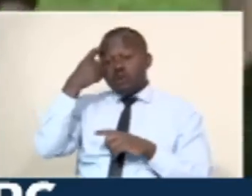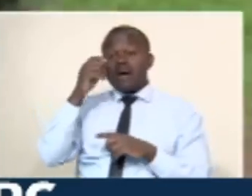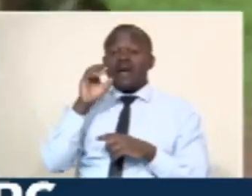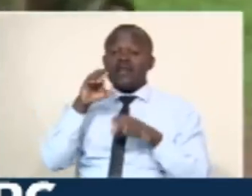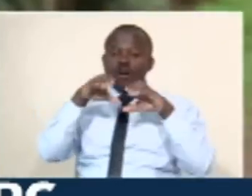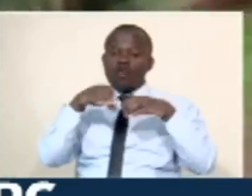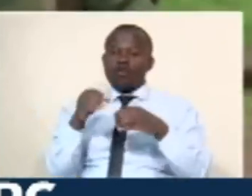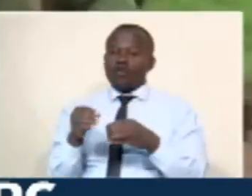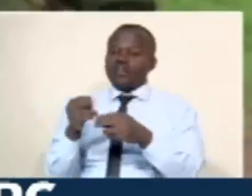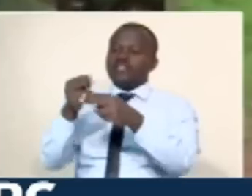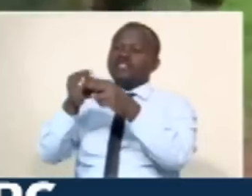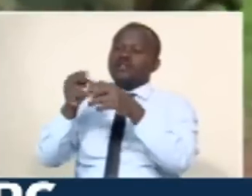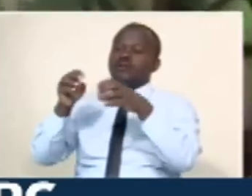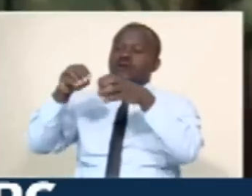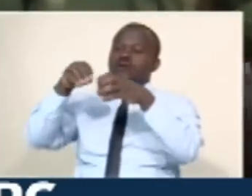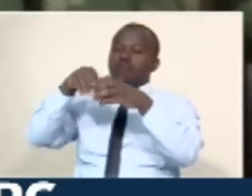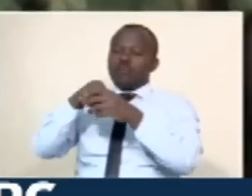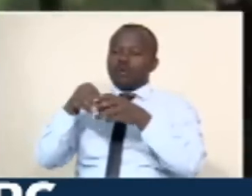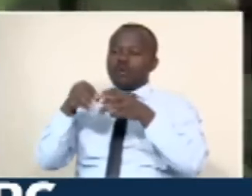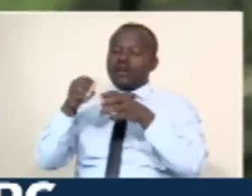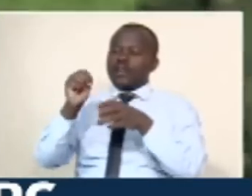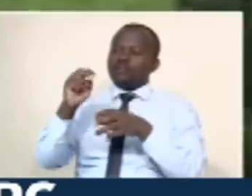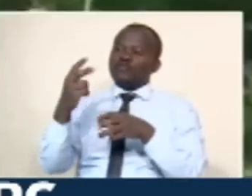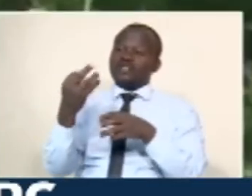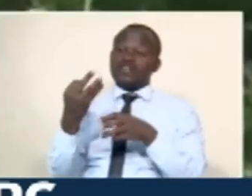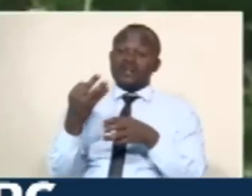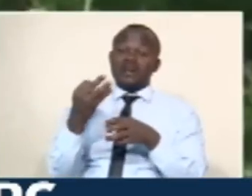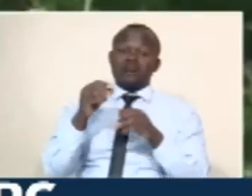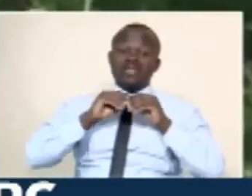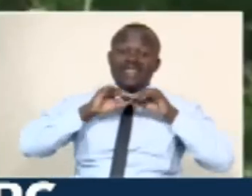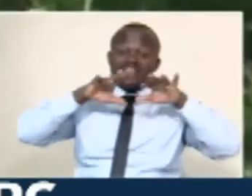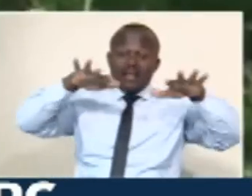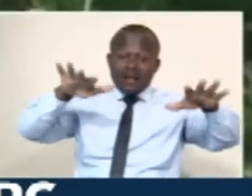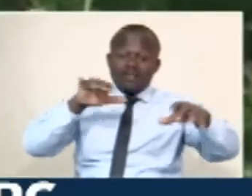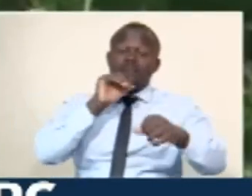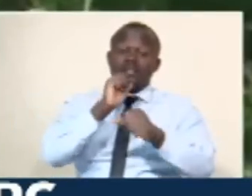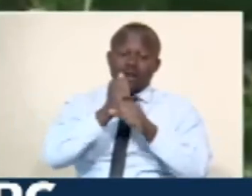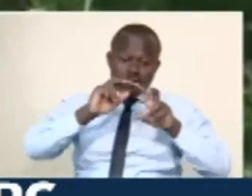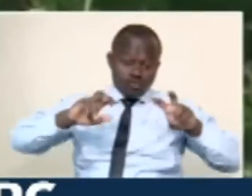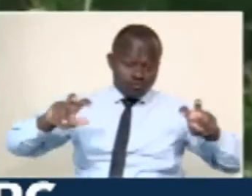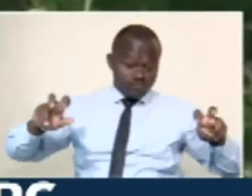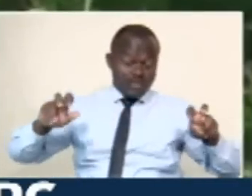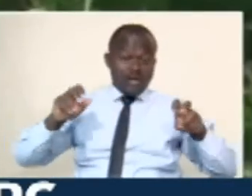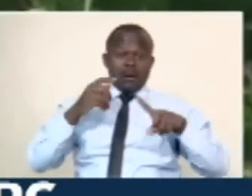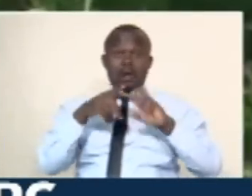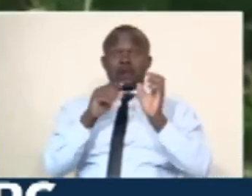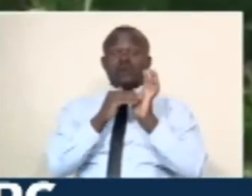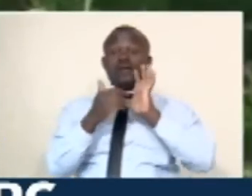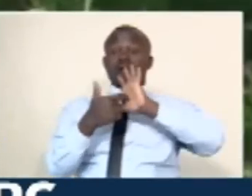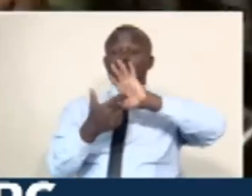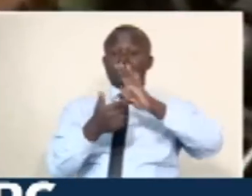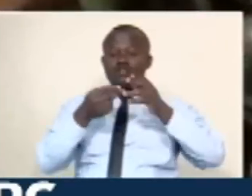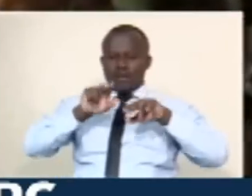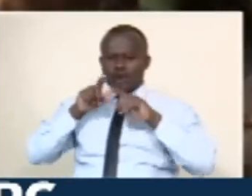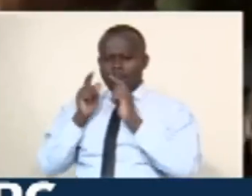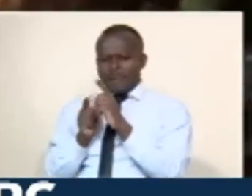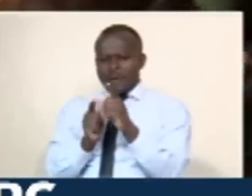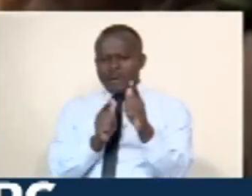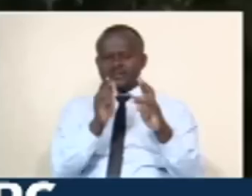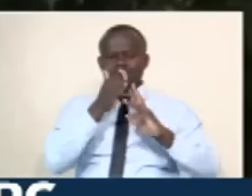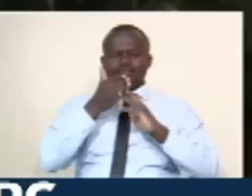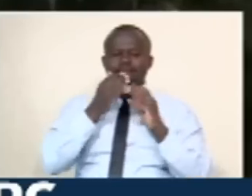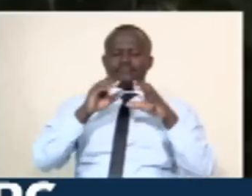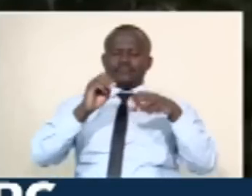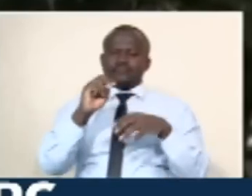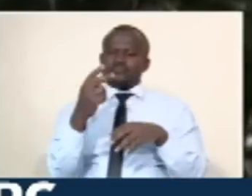2023 bigahita bisakazwa mu buryo bwihuse hadakozwe iperereza n'urwego rwizewe, mu gihe nyamara bigaragara ko mu by'ukuri habayeho guhangana gukomeye hagati y'umutwe